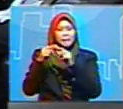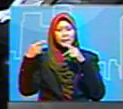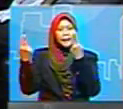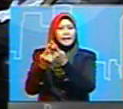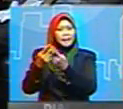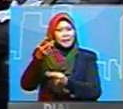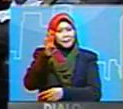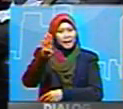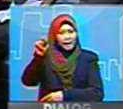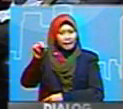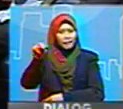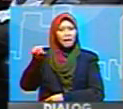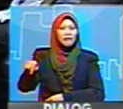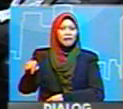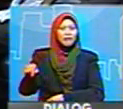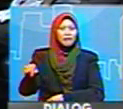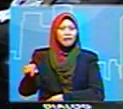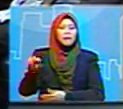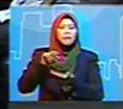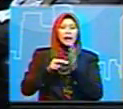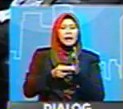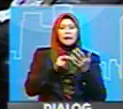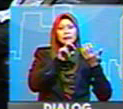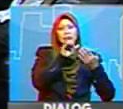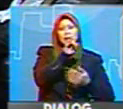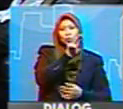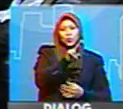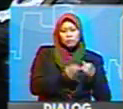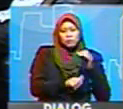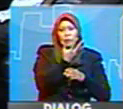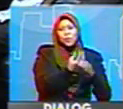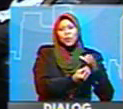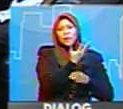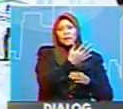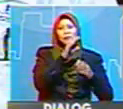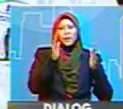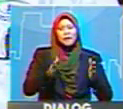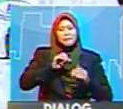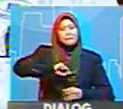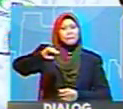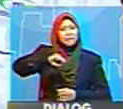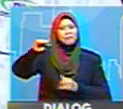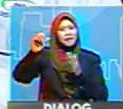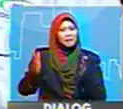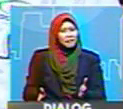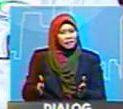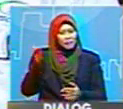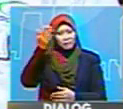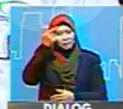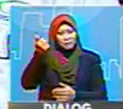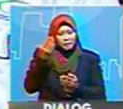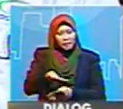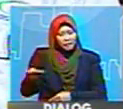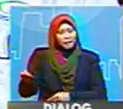dijadikan sebagai isu oleh pihak pembangkang ya pembangkang menjadikan BN sebagai isu kerana harga barang naik